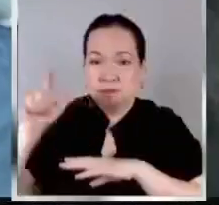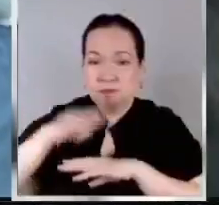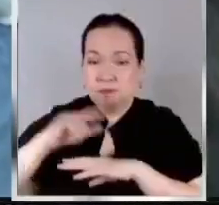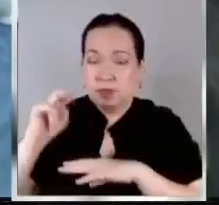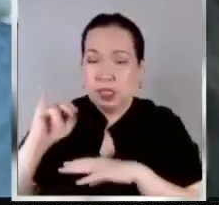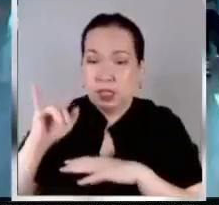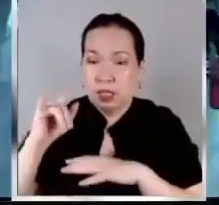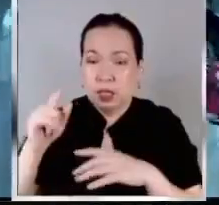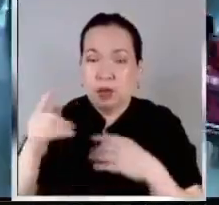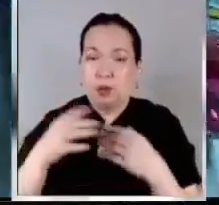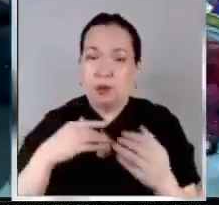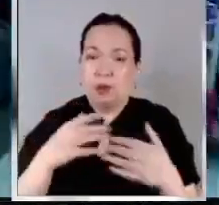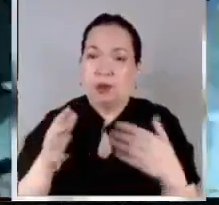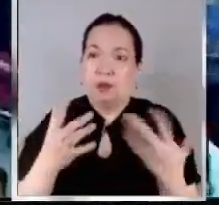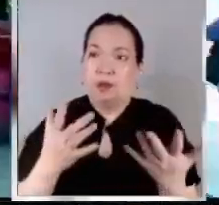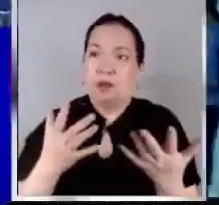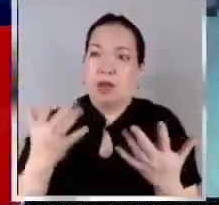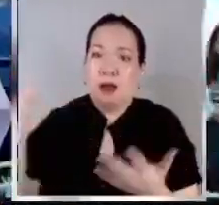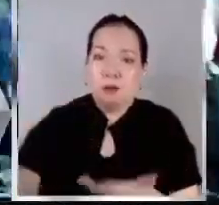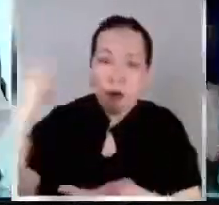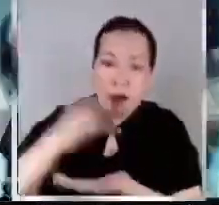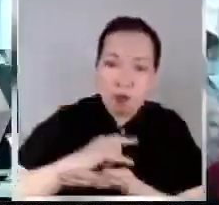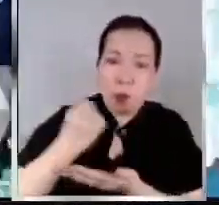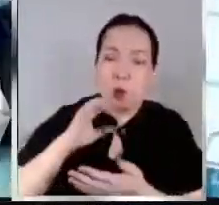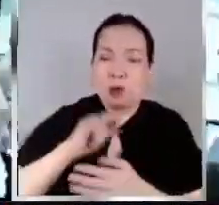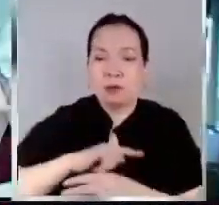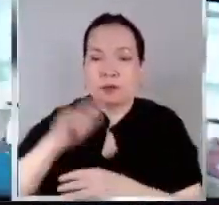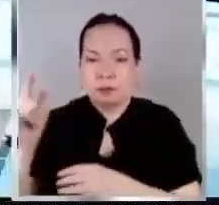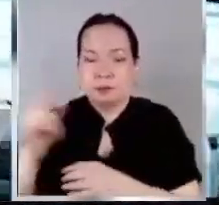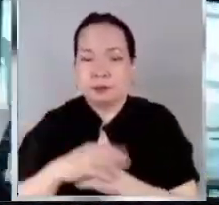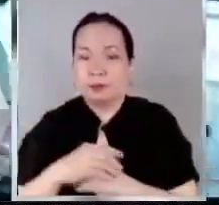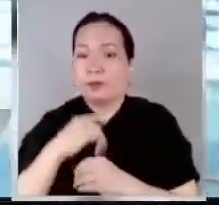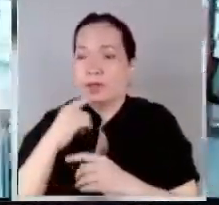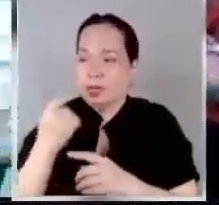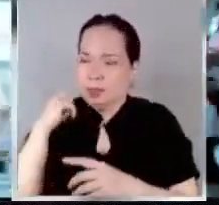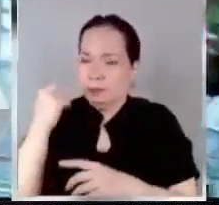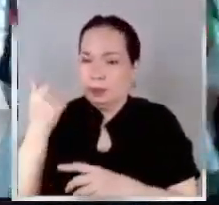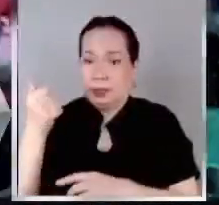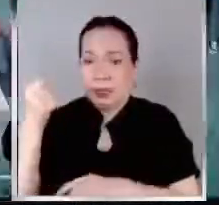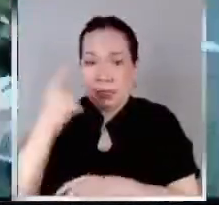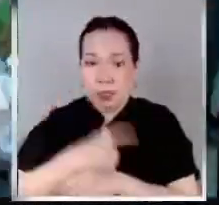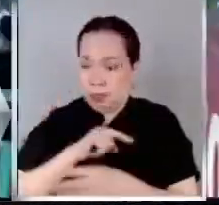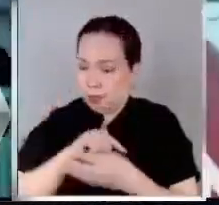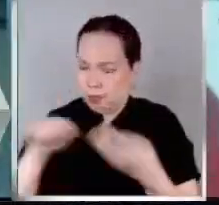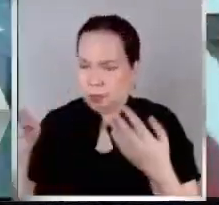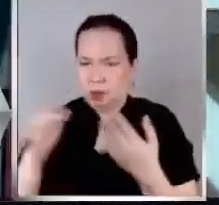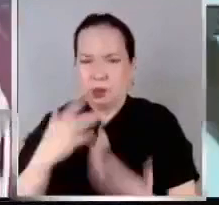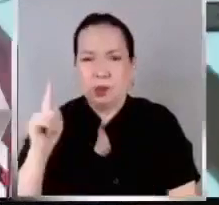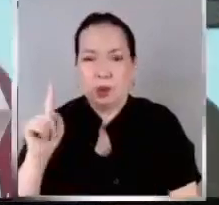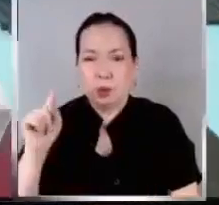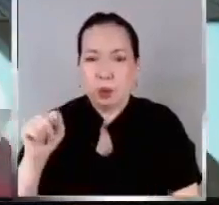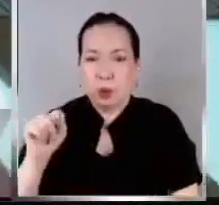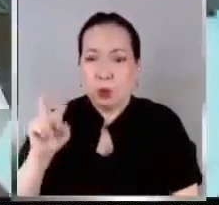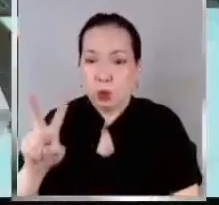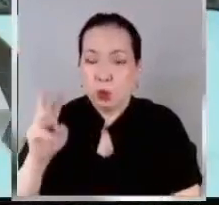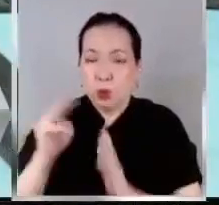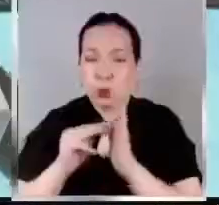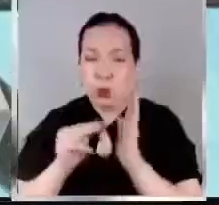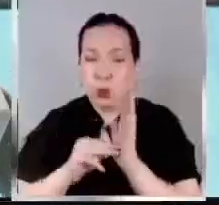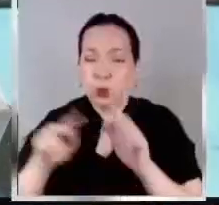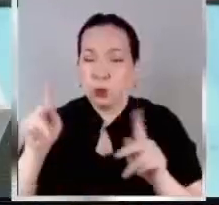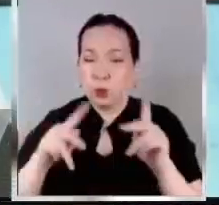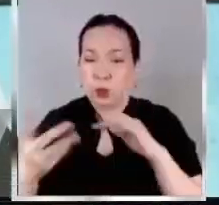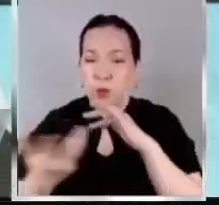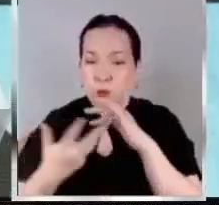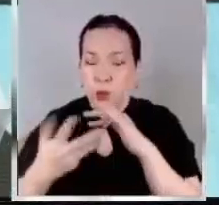and departing. Sa 10-day period daw, inaasahan nila na aabot sa 1.2 million ang mga pasahero sa NAIA. Sa